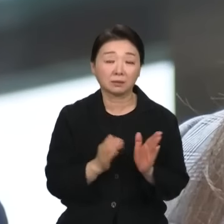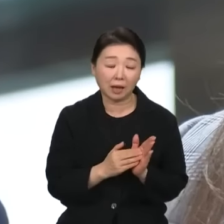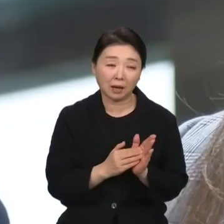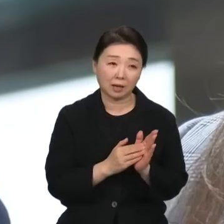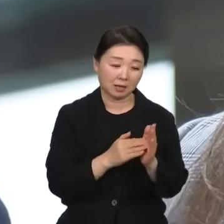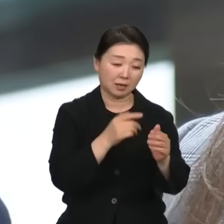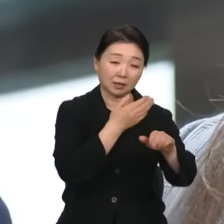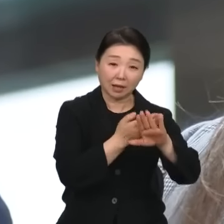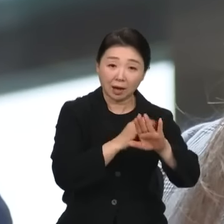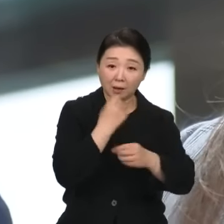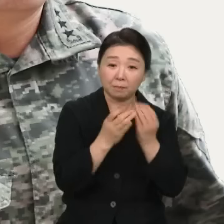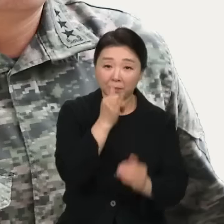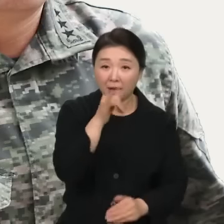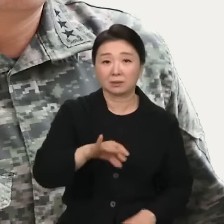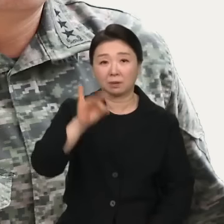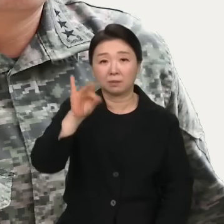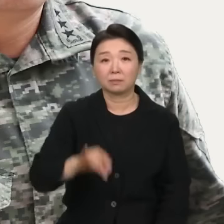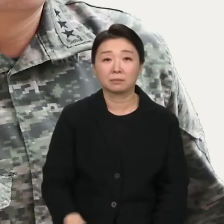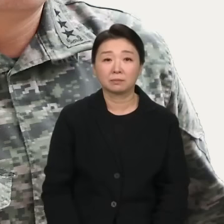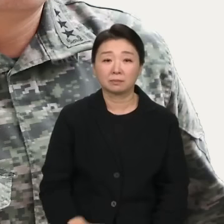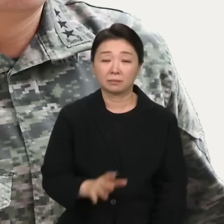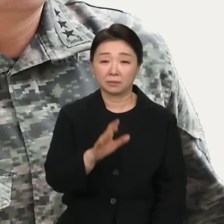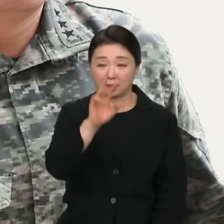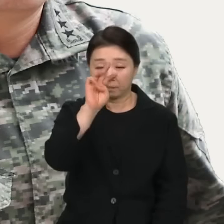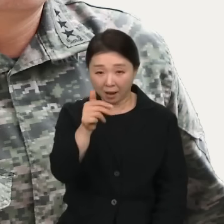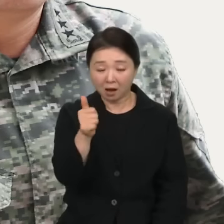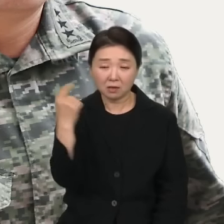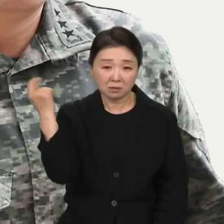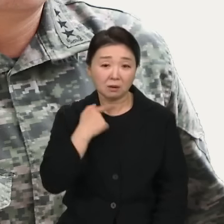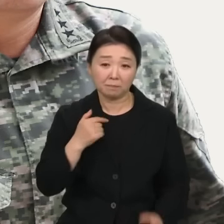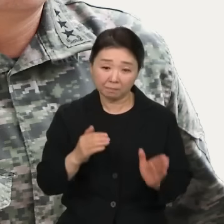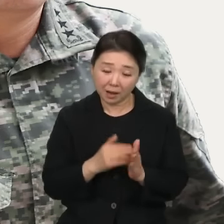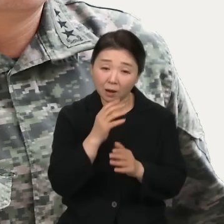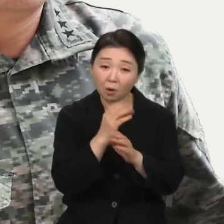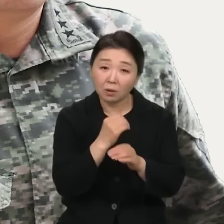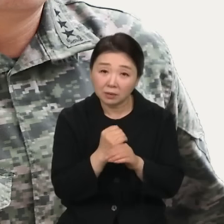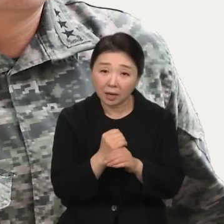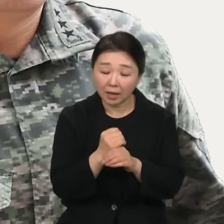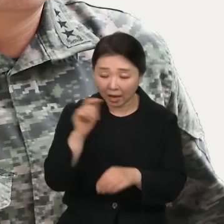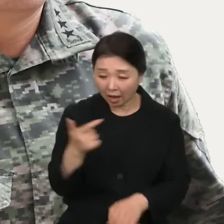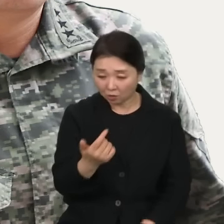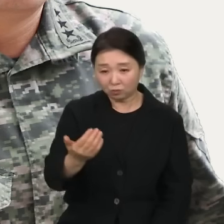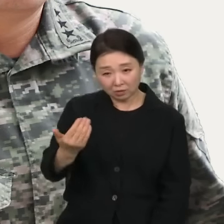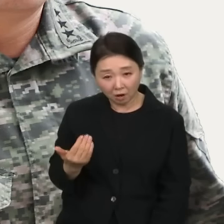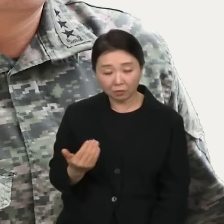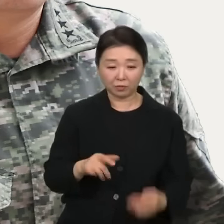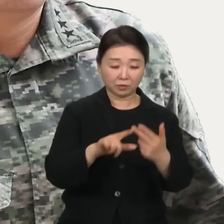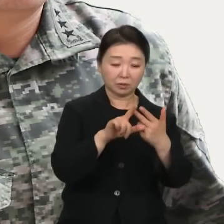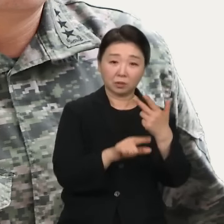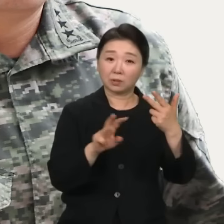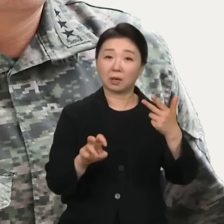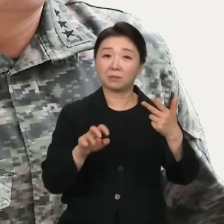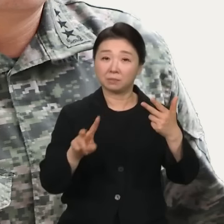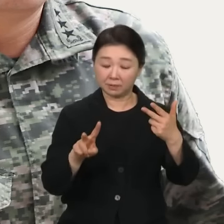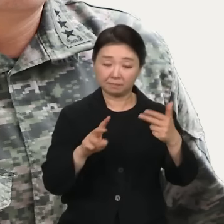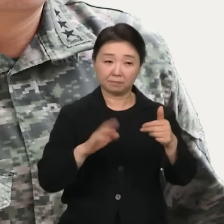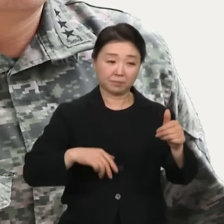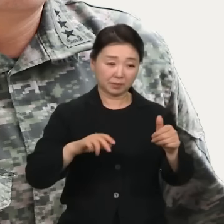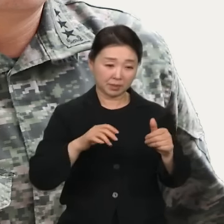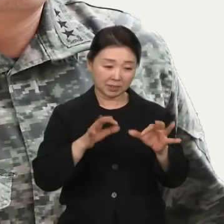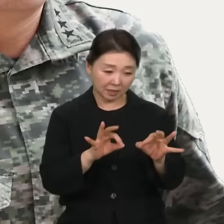건 이번이 처음입니다. 박 전 단장이 이 얘기를 들었다는 시점은 이보다 딱 하루 전인 지난해 7월 31일 김사령관